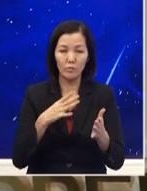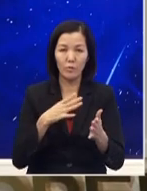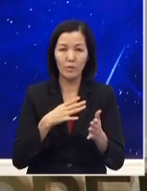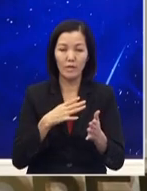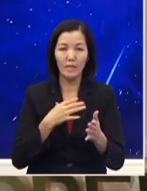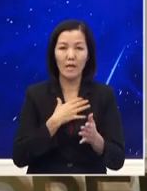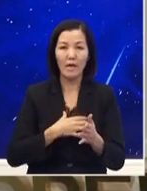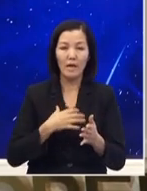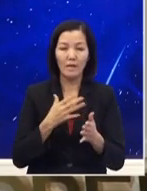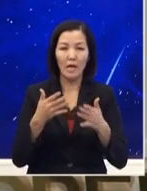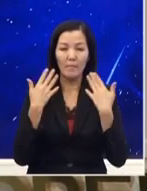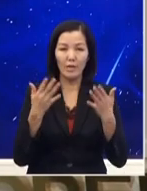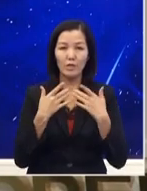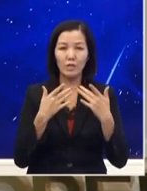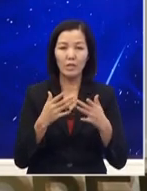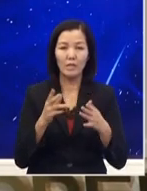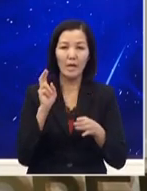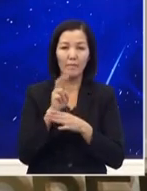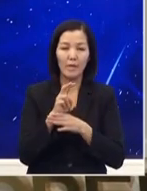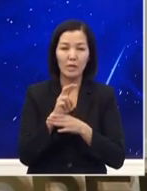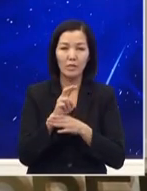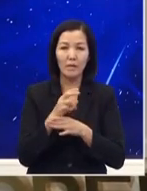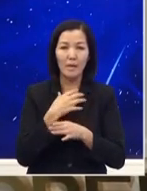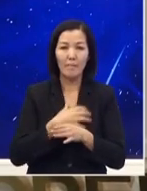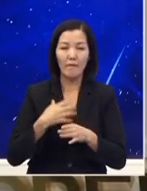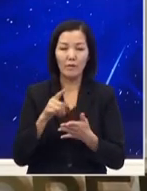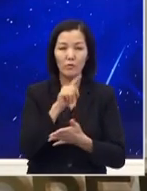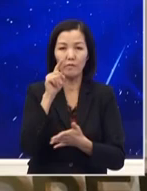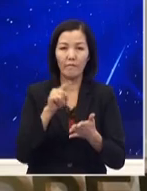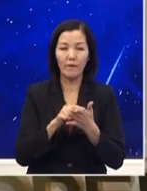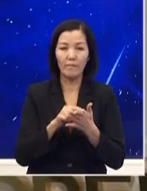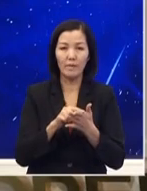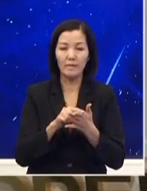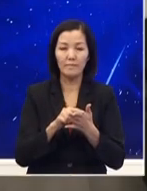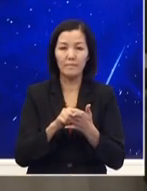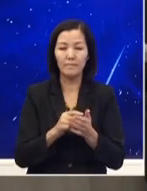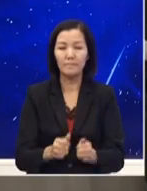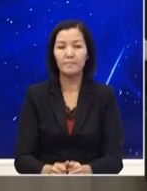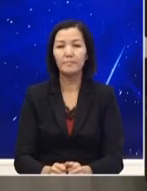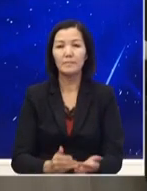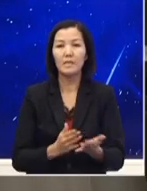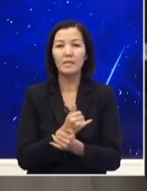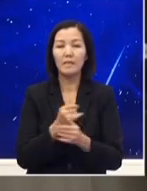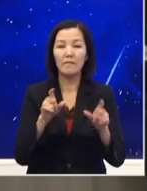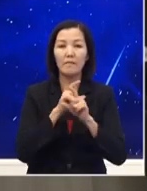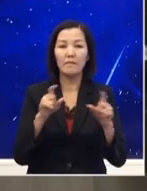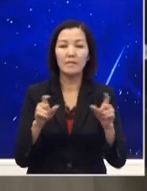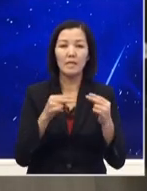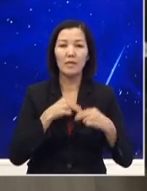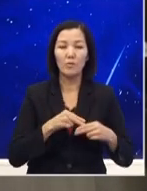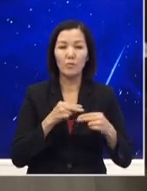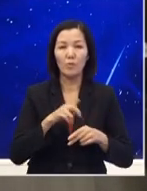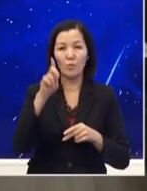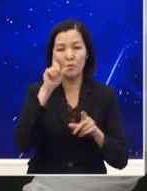это значительно облегчит процесс обращения граждан по волнующим их вопросам и обращениям. Сервисная модель работы